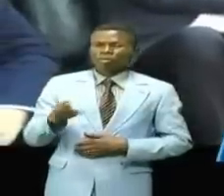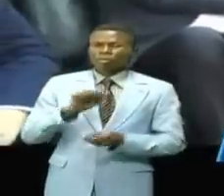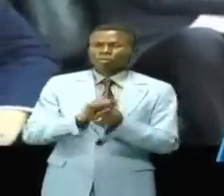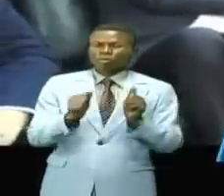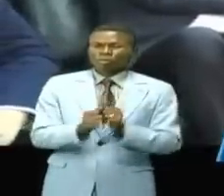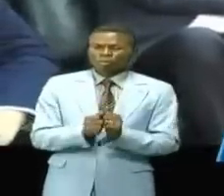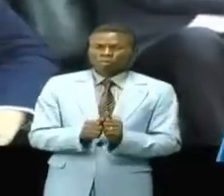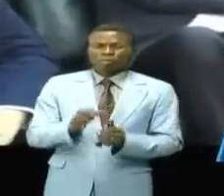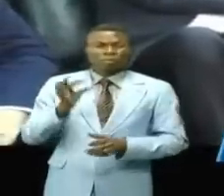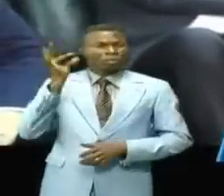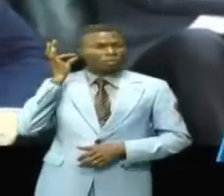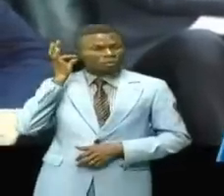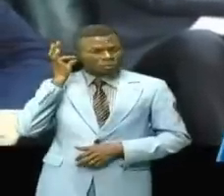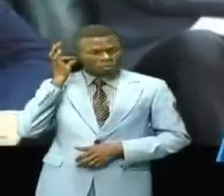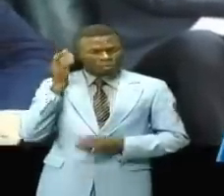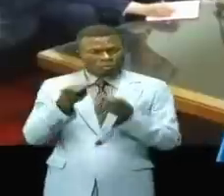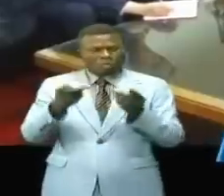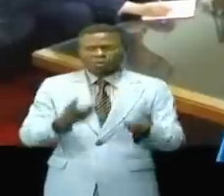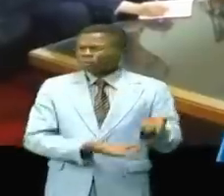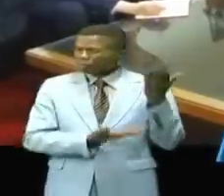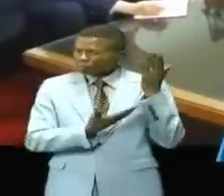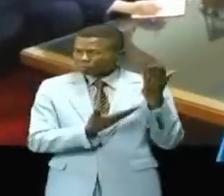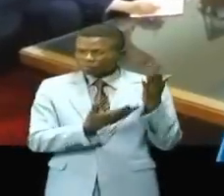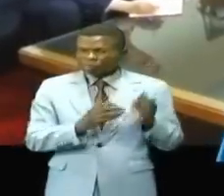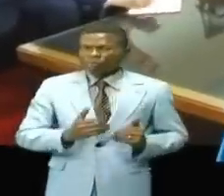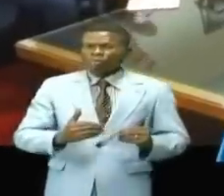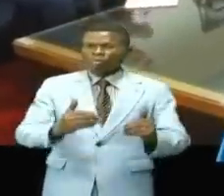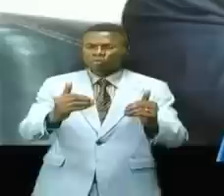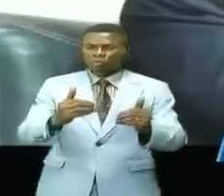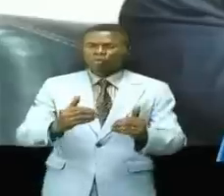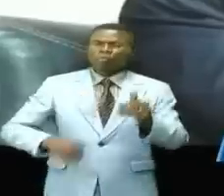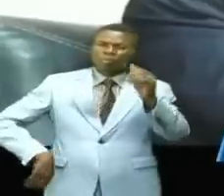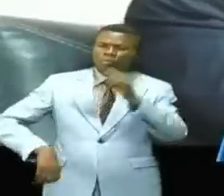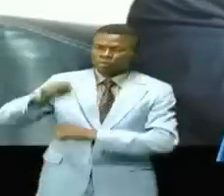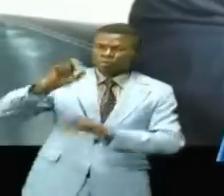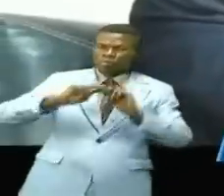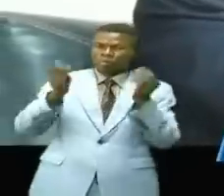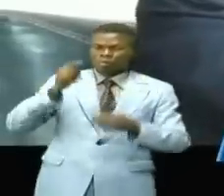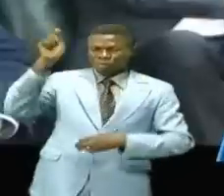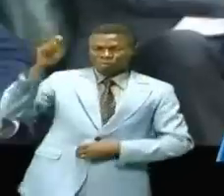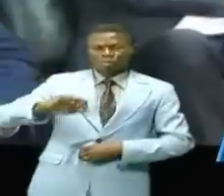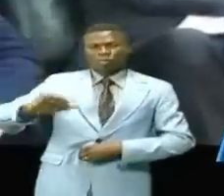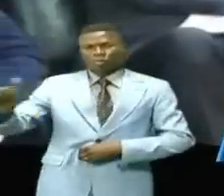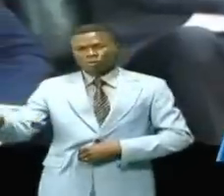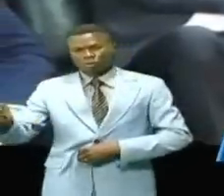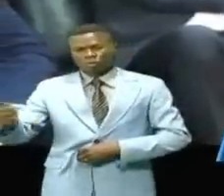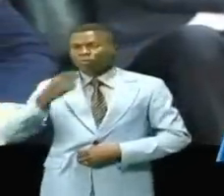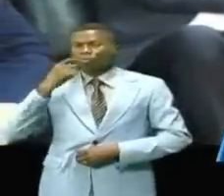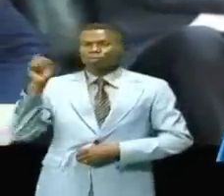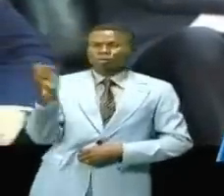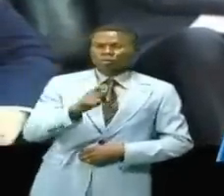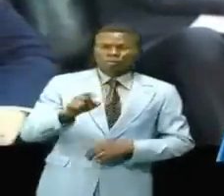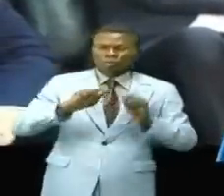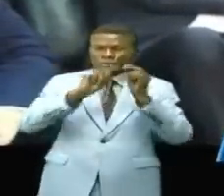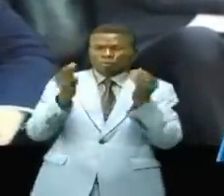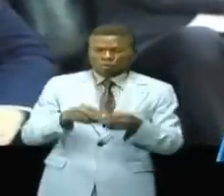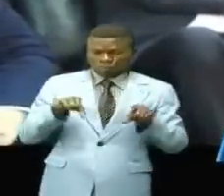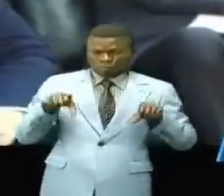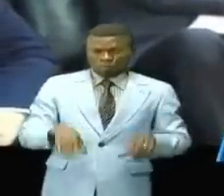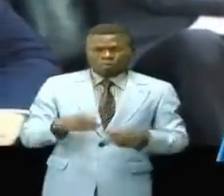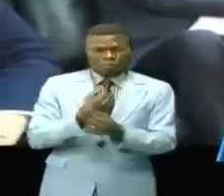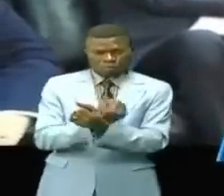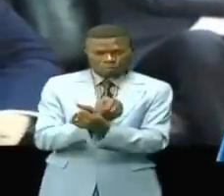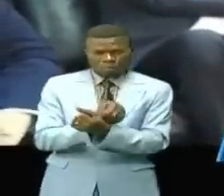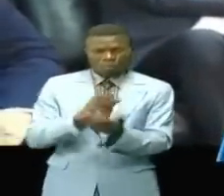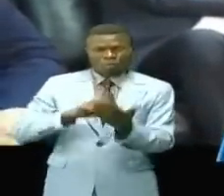de Nairobi reste le cadre propice qui conduit au rapatriement de groupes armés étrangères et impose aux groupes armés locaux le respect